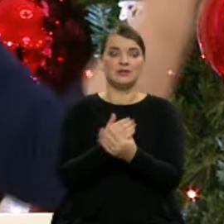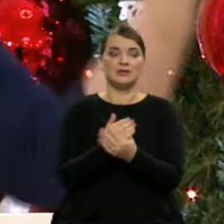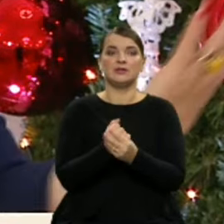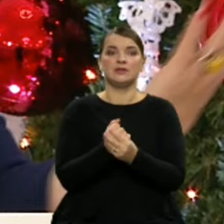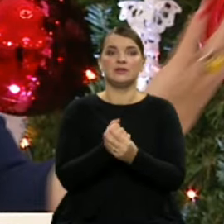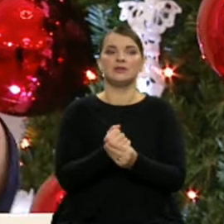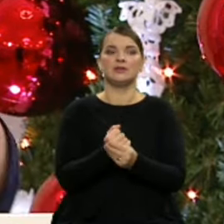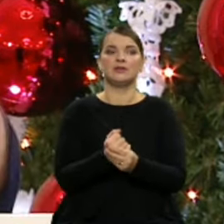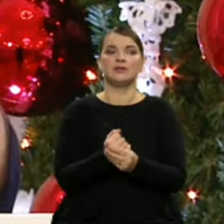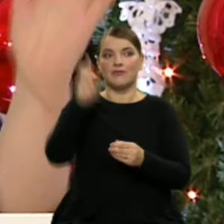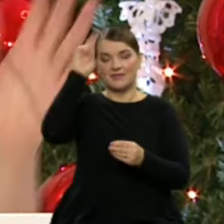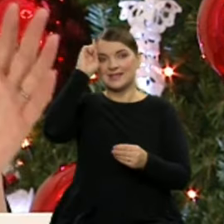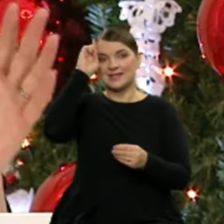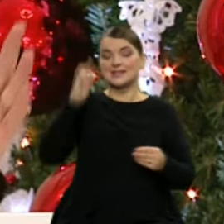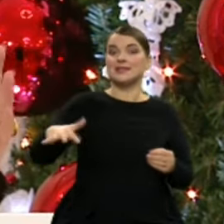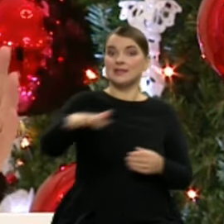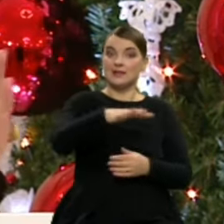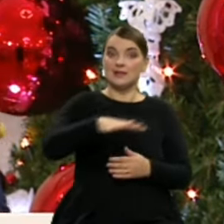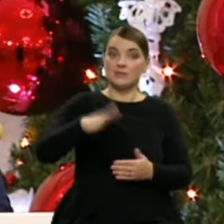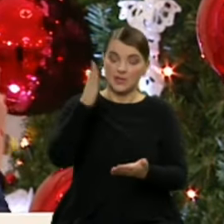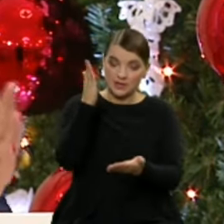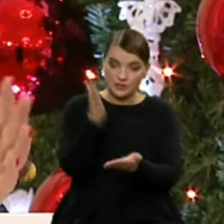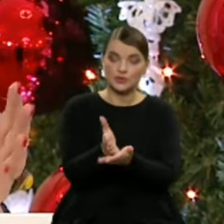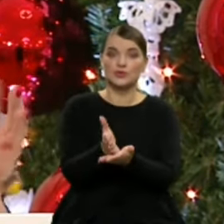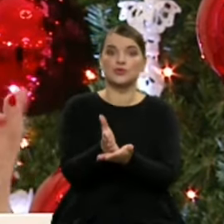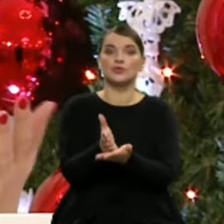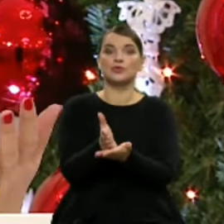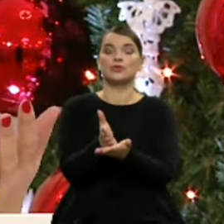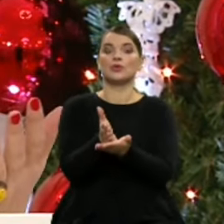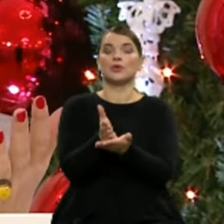ir valstybę turim, atsiprašau,